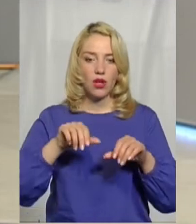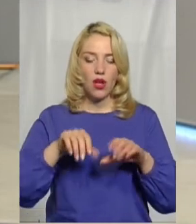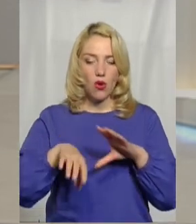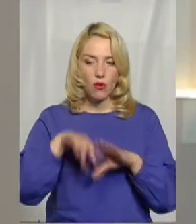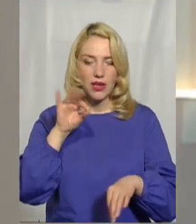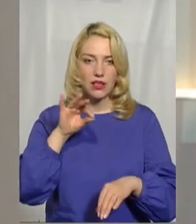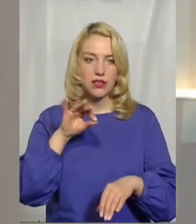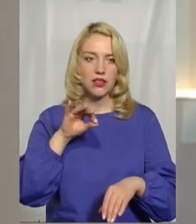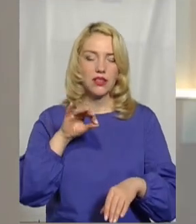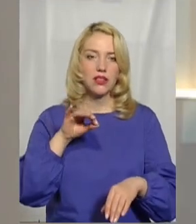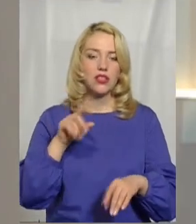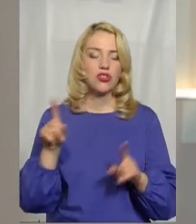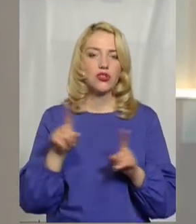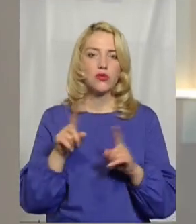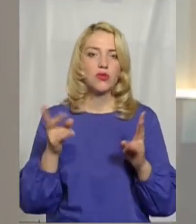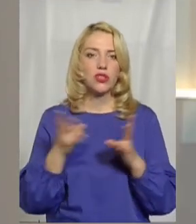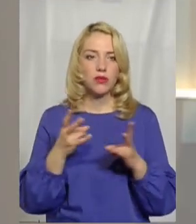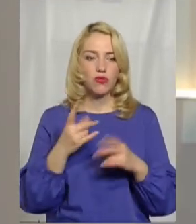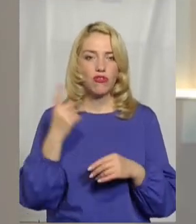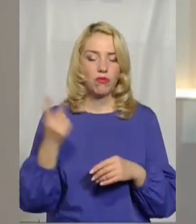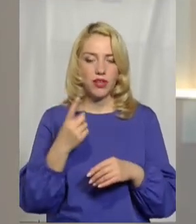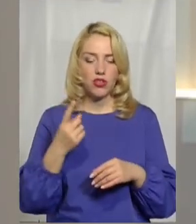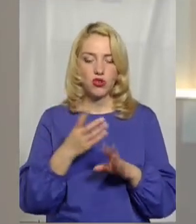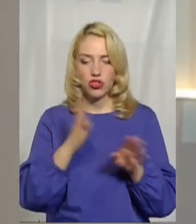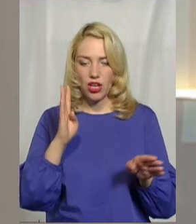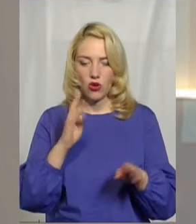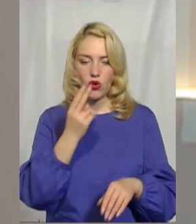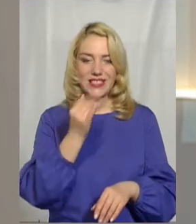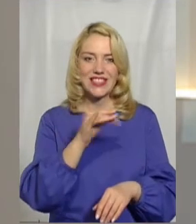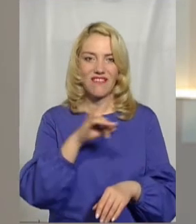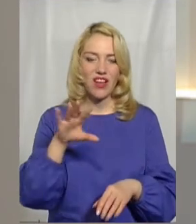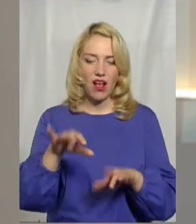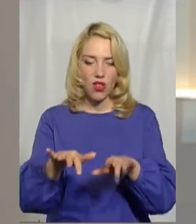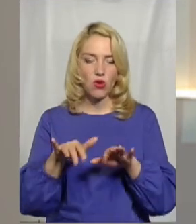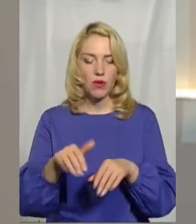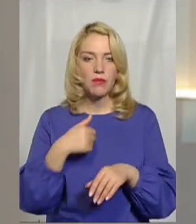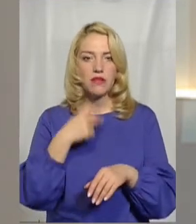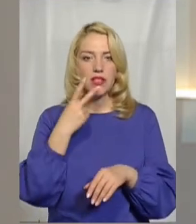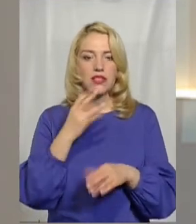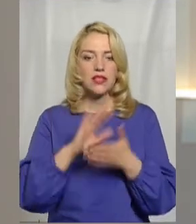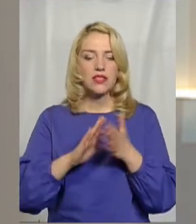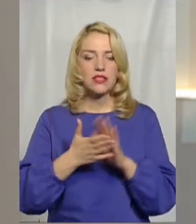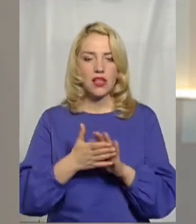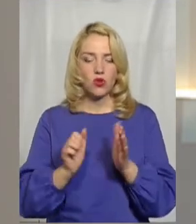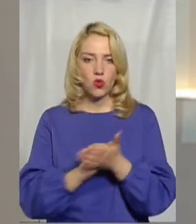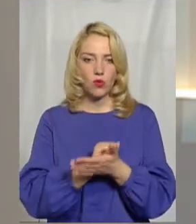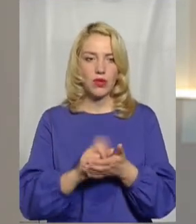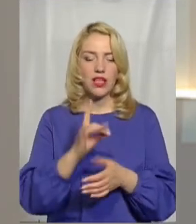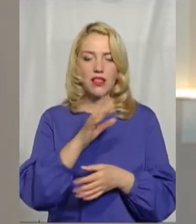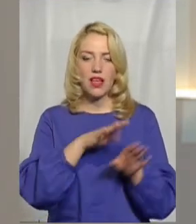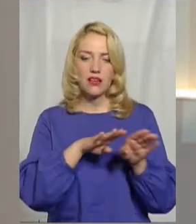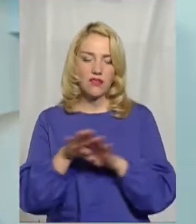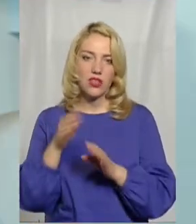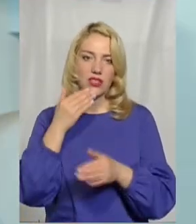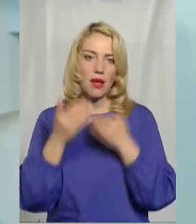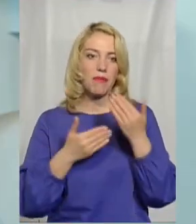які потрібно в першу чергу цифрувати, ми дивилися на стан документів і на їх рівень запитуваності